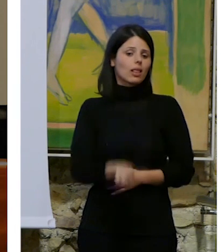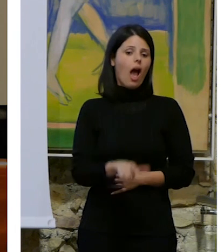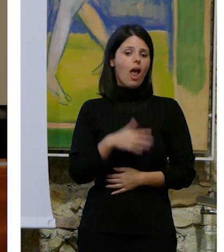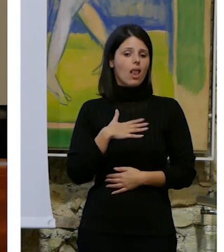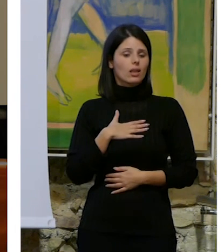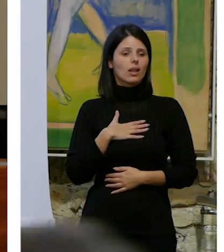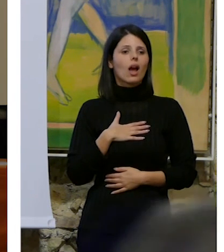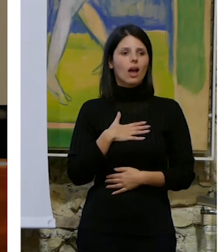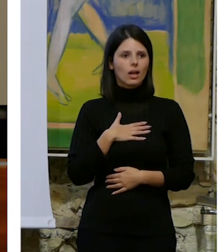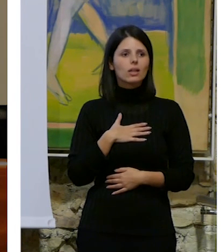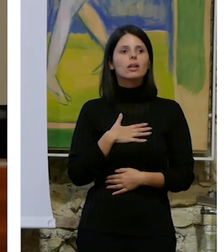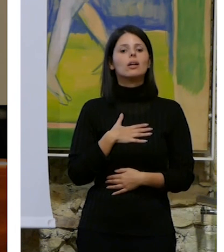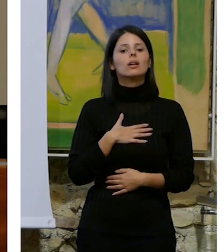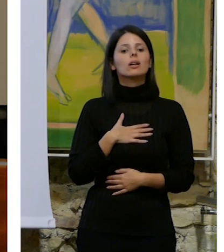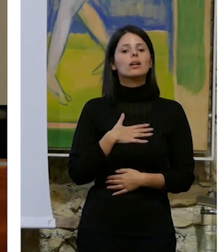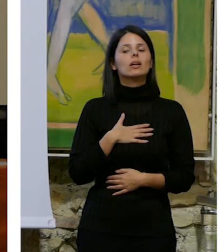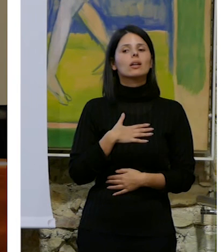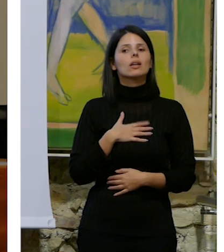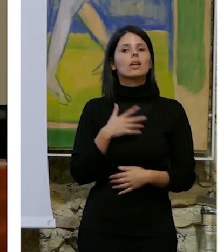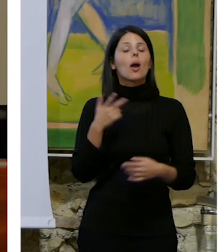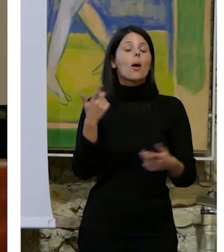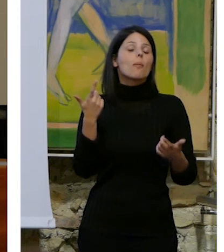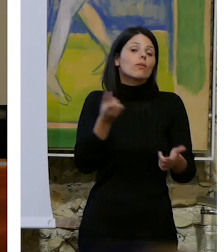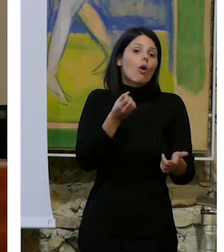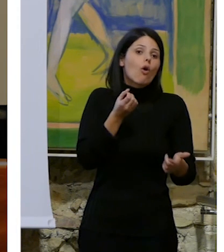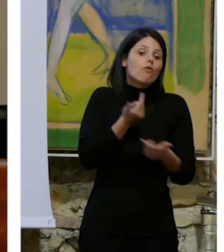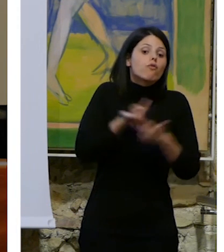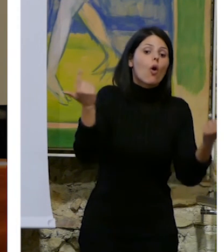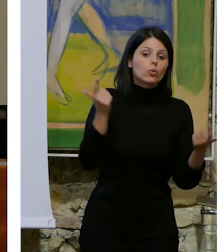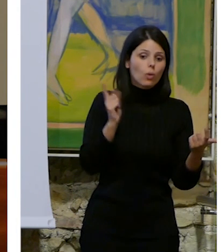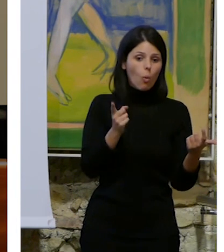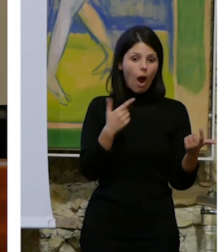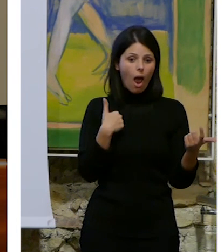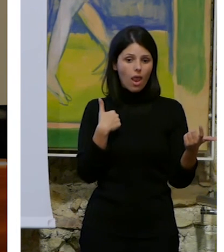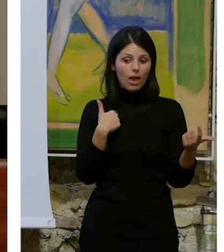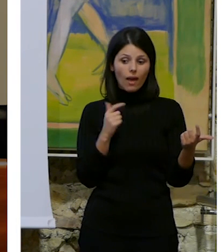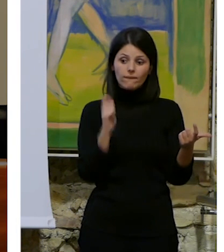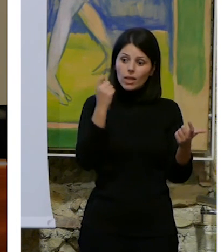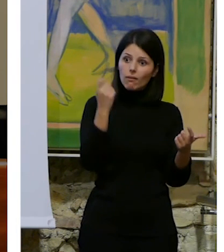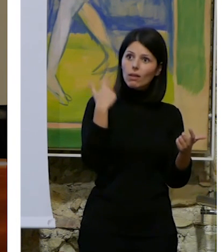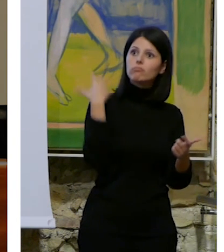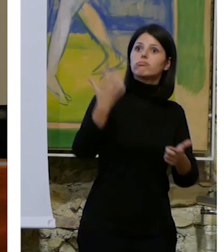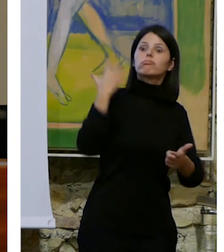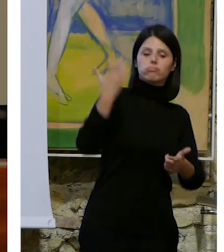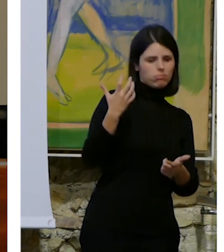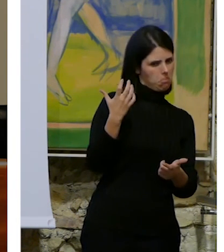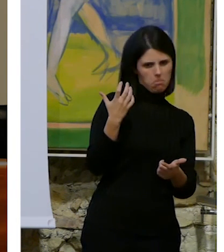orgoglioso di essere italiano perché per fortuna non abbiamo noi grandi vittorie da vantare come altri